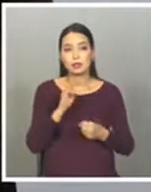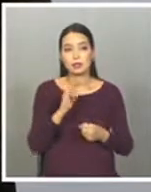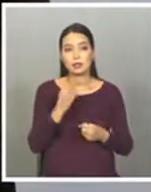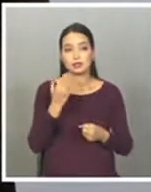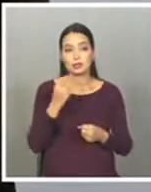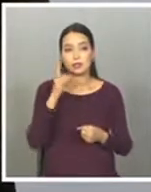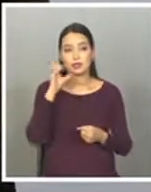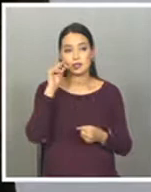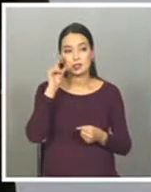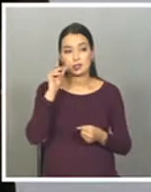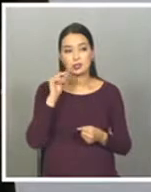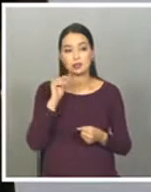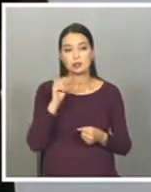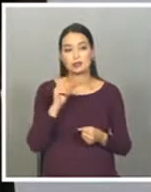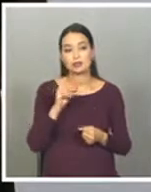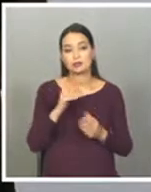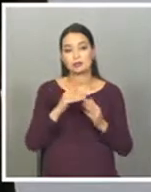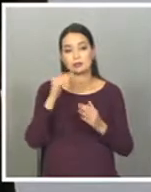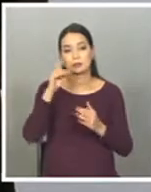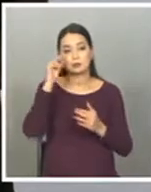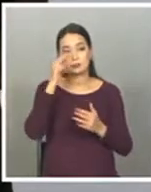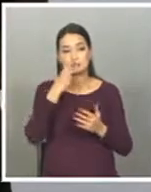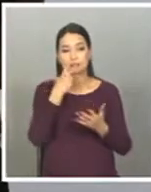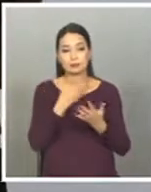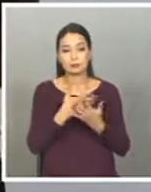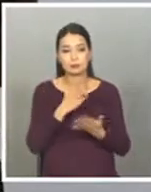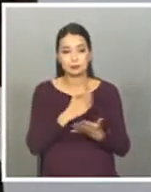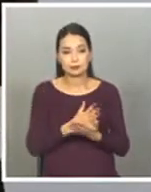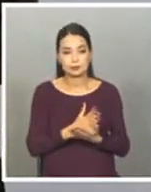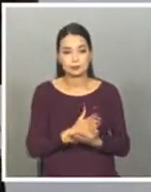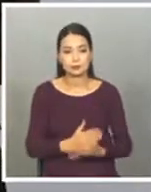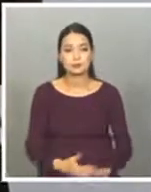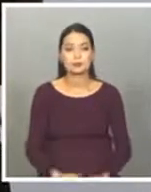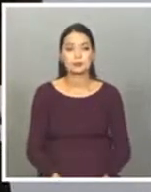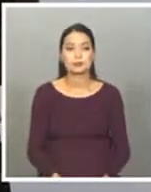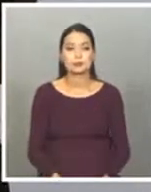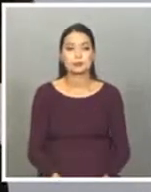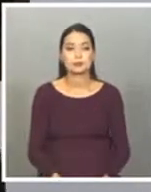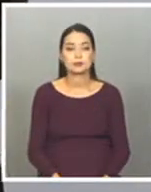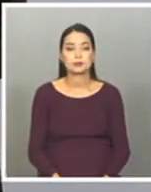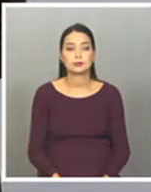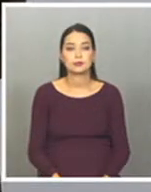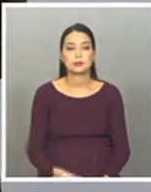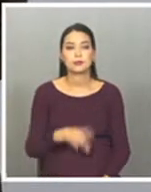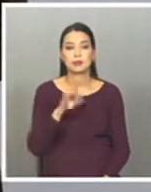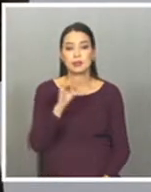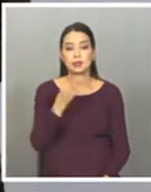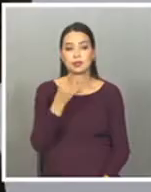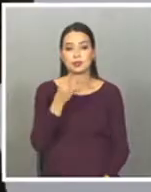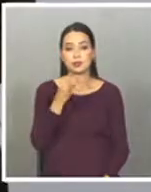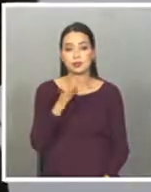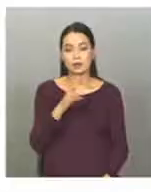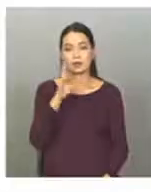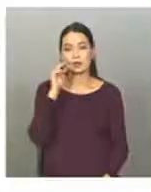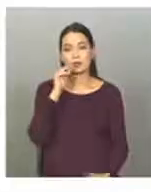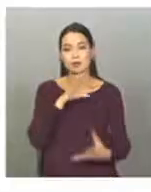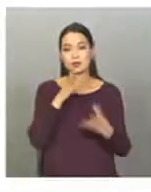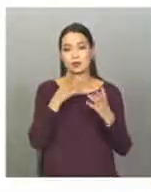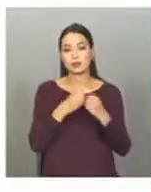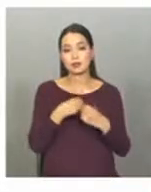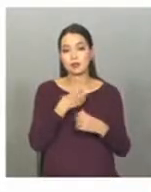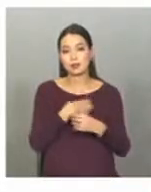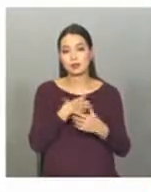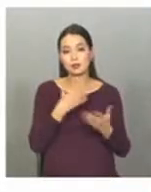n-ші дәрежелі түбірдің мәнін айтады. Рационал көрсеткішті дәреженің қасиеттері.